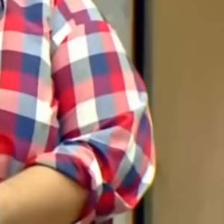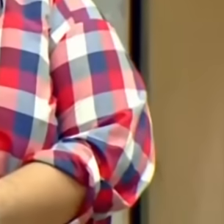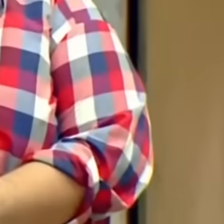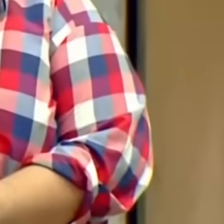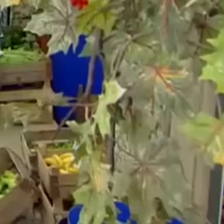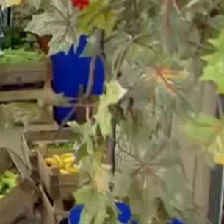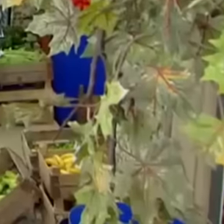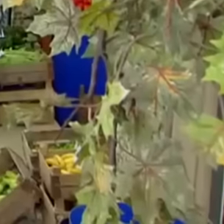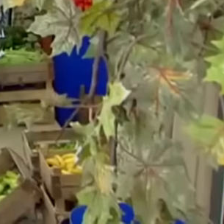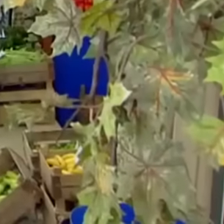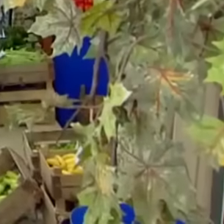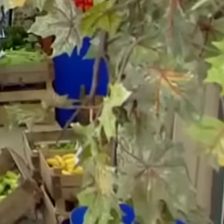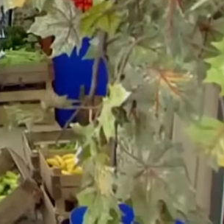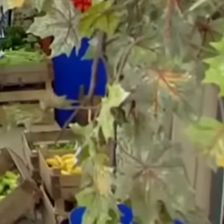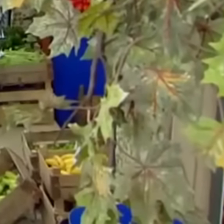Şuna bak ya.